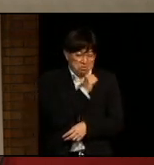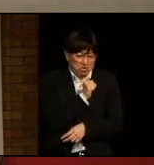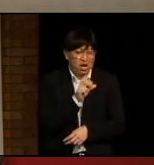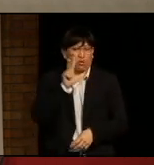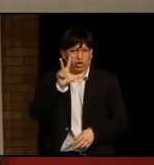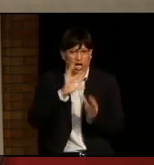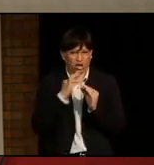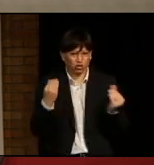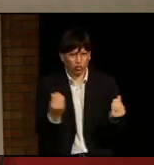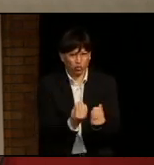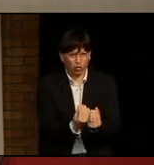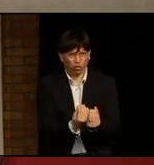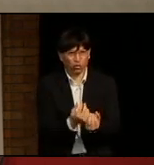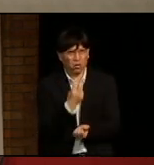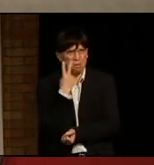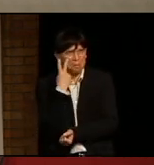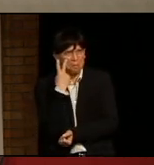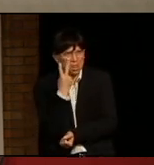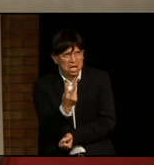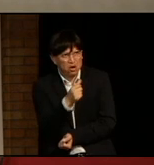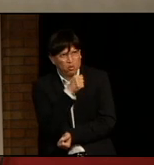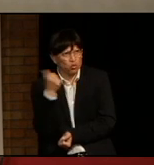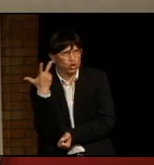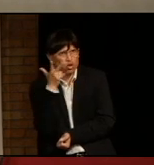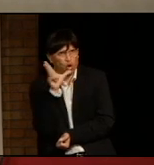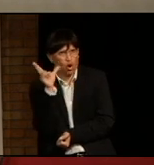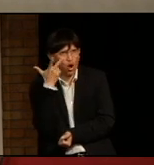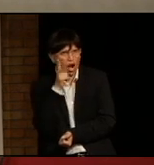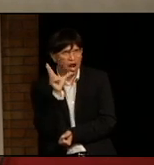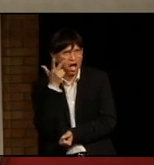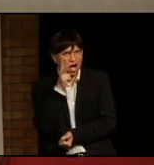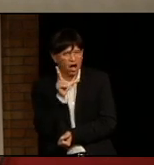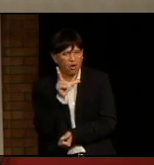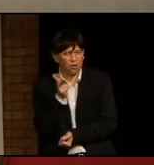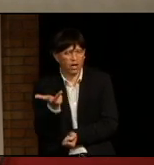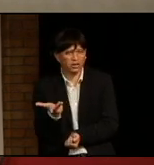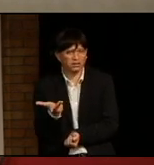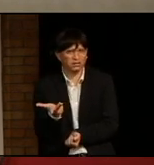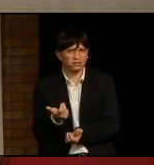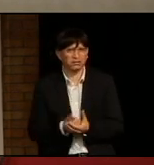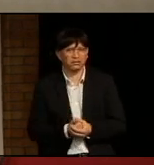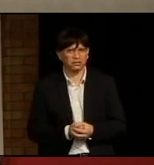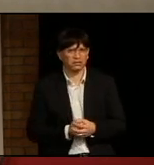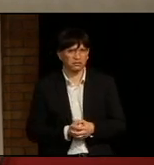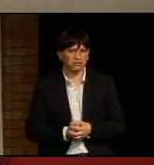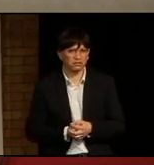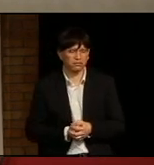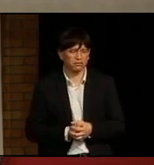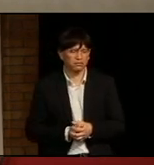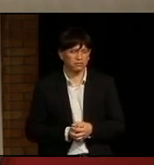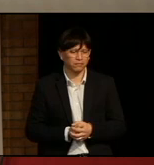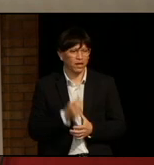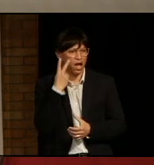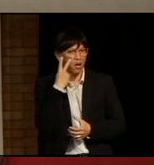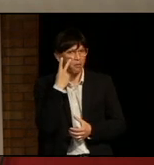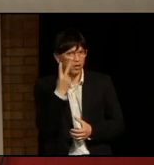mondo vedere come loro utilizzano l'acqua vedere quale minimo accesso hanno all'acqua